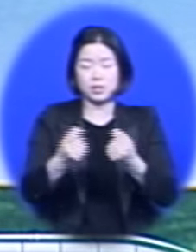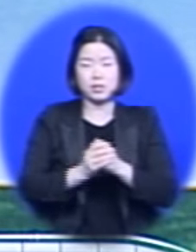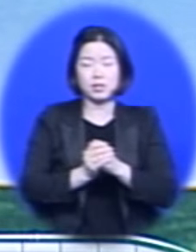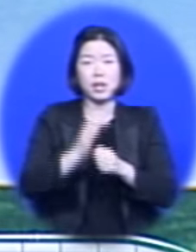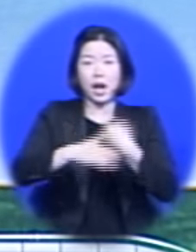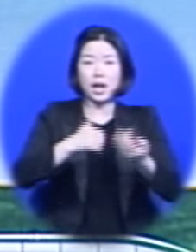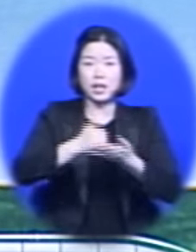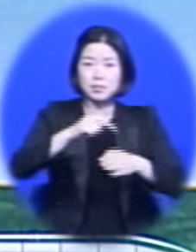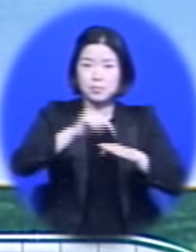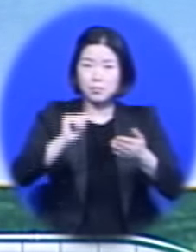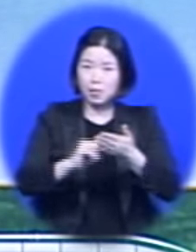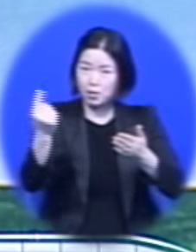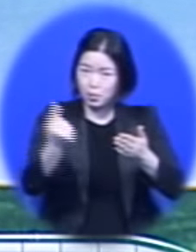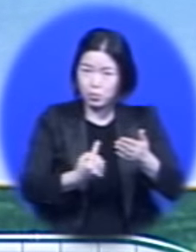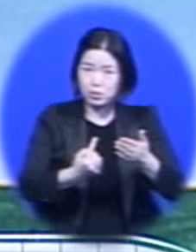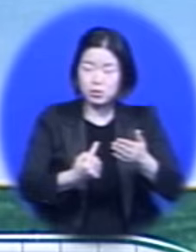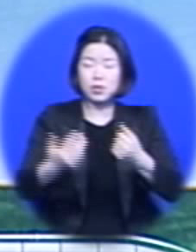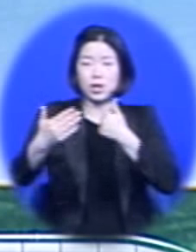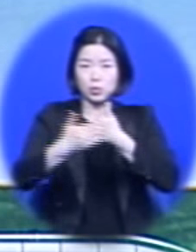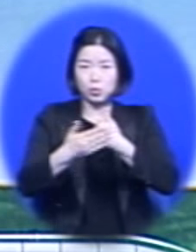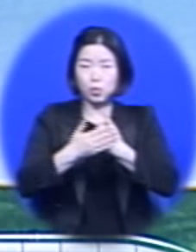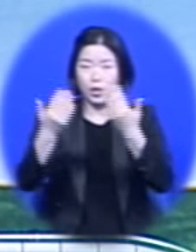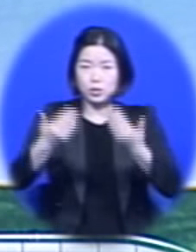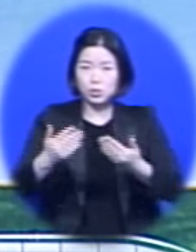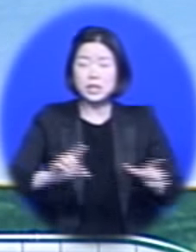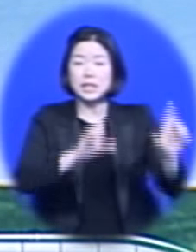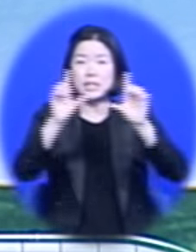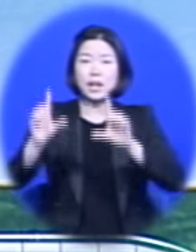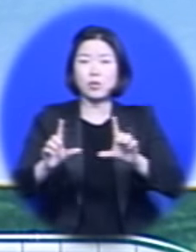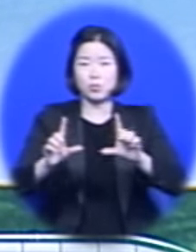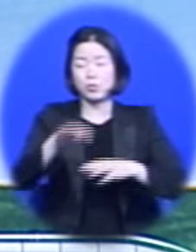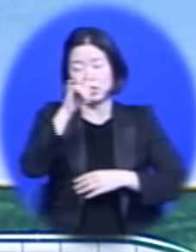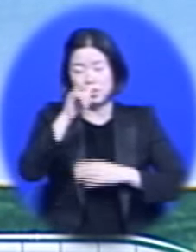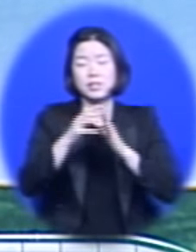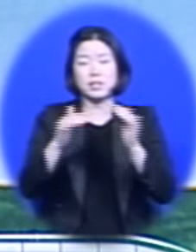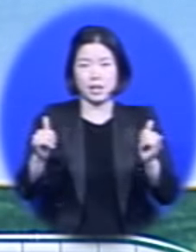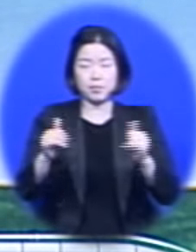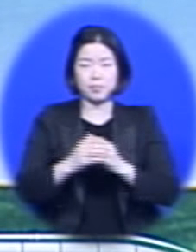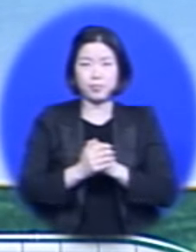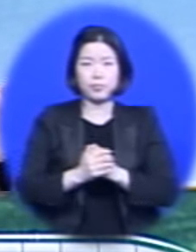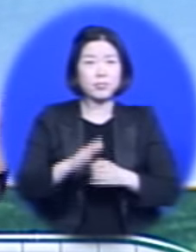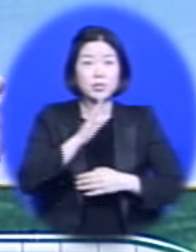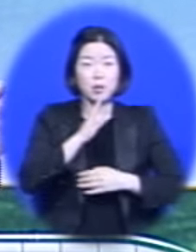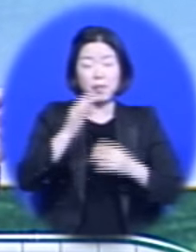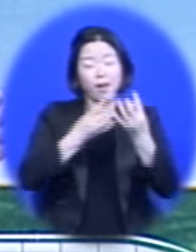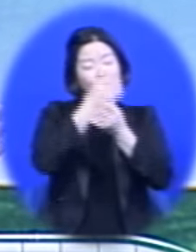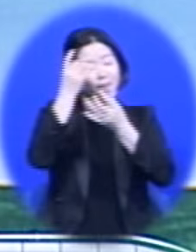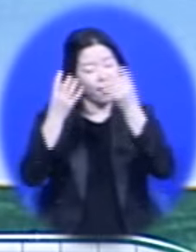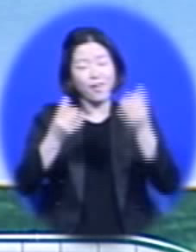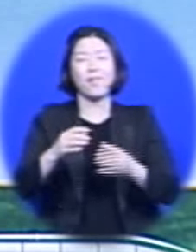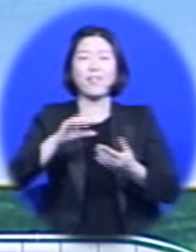마음에 오셔서 도와주시는 삶을 사는 사람들입니다. 정말 황홀할